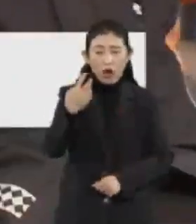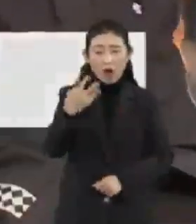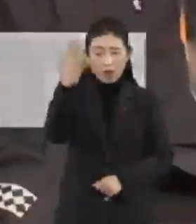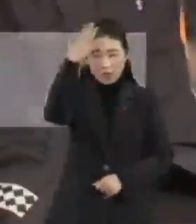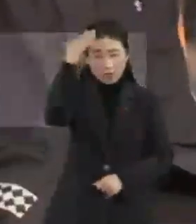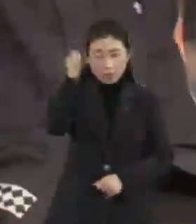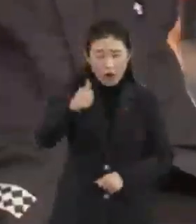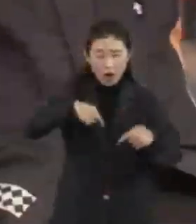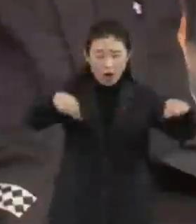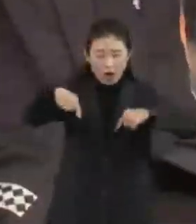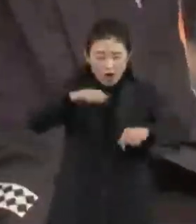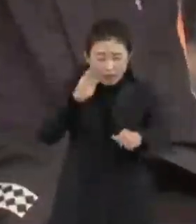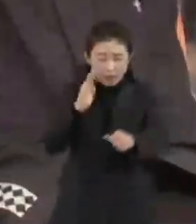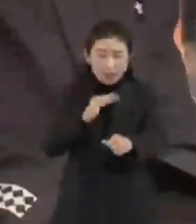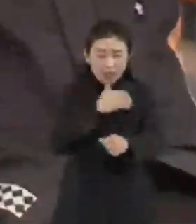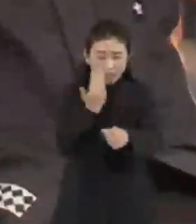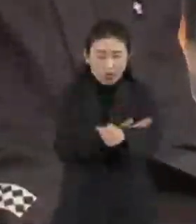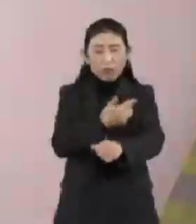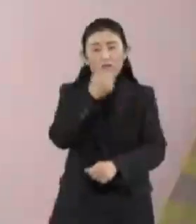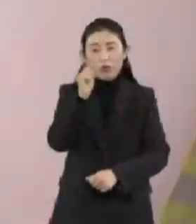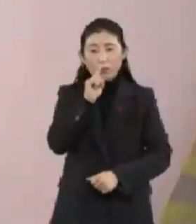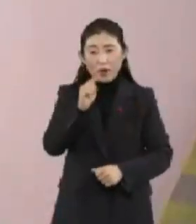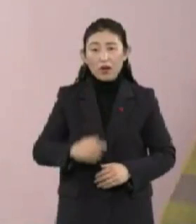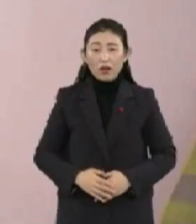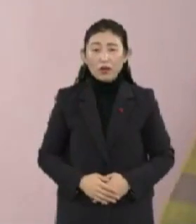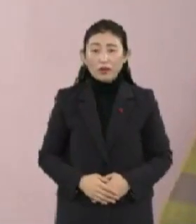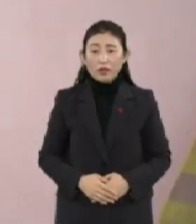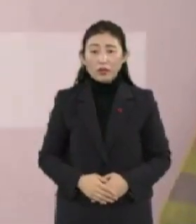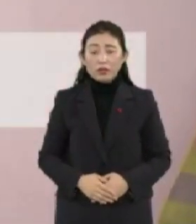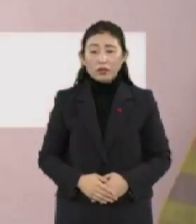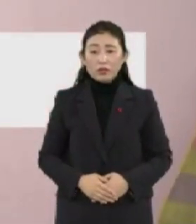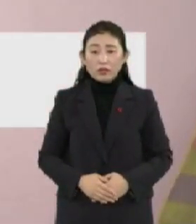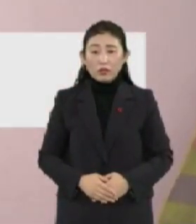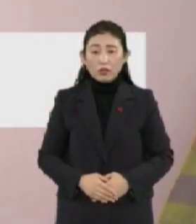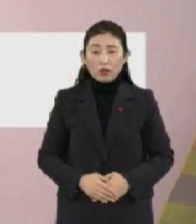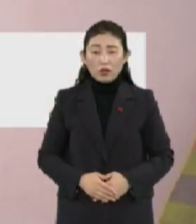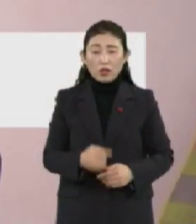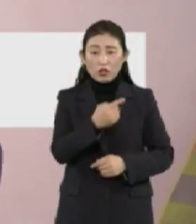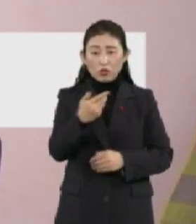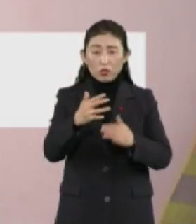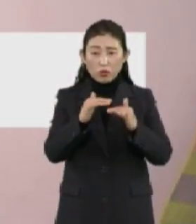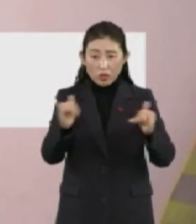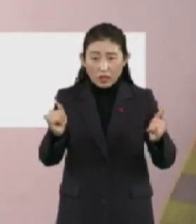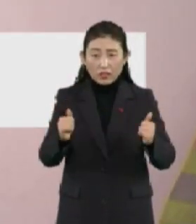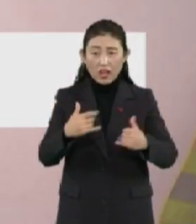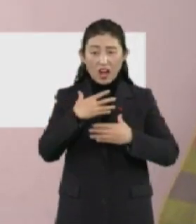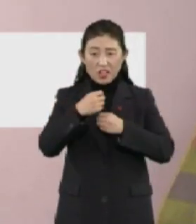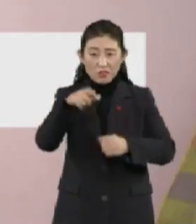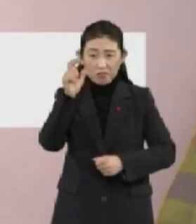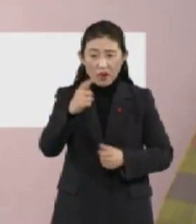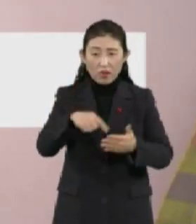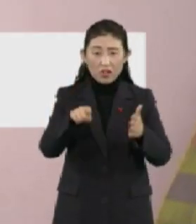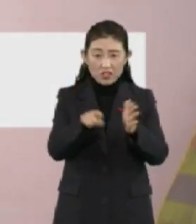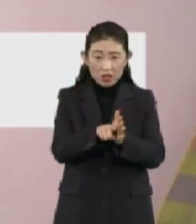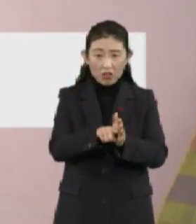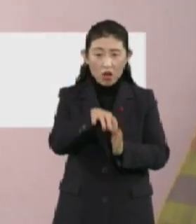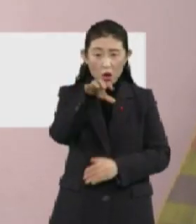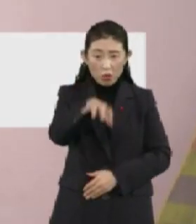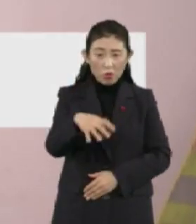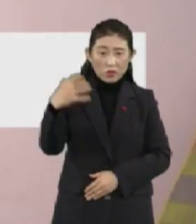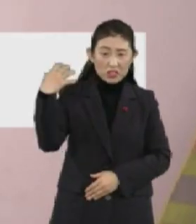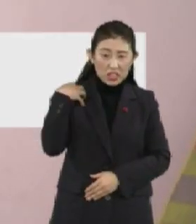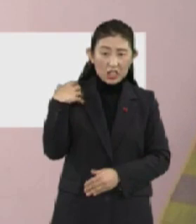역량 문제를 지적했습니다. 소방관 노동자들의 안전을 지키기 위해서는 현장을 책임지는